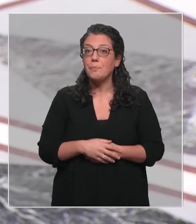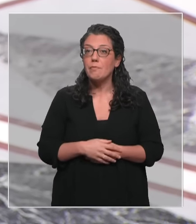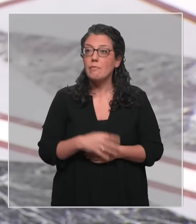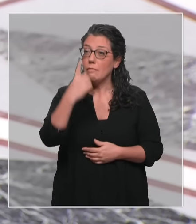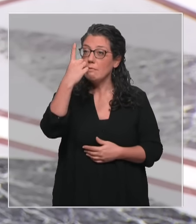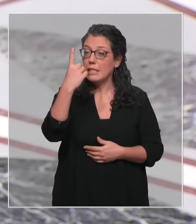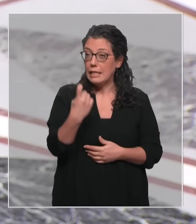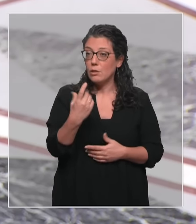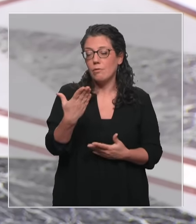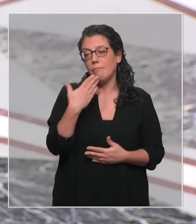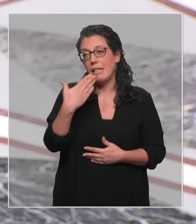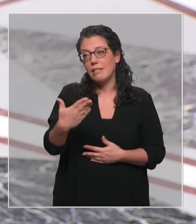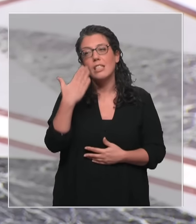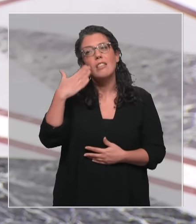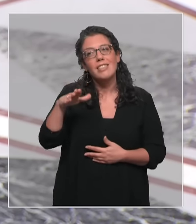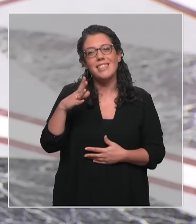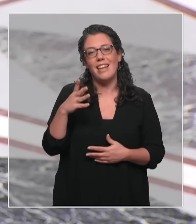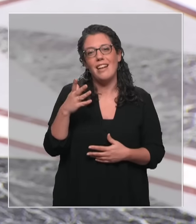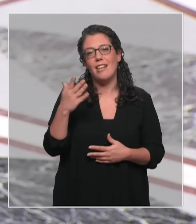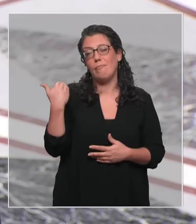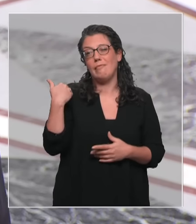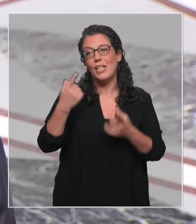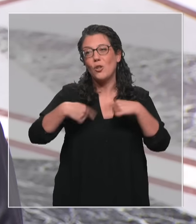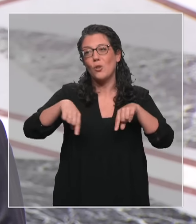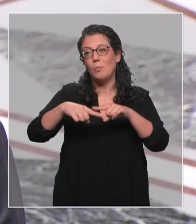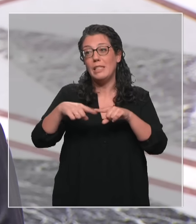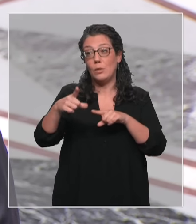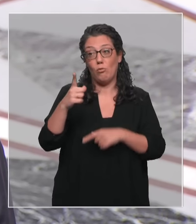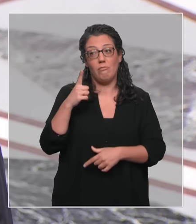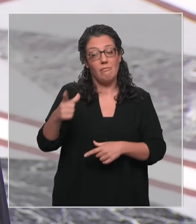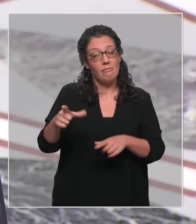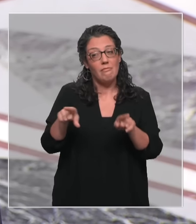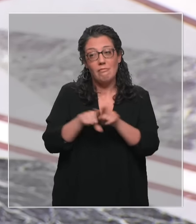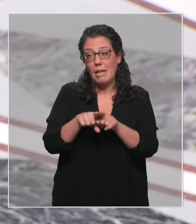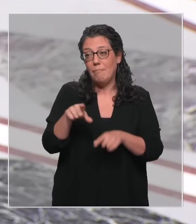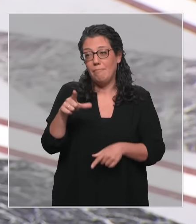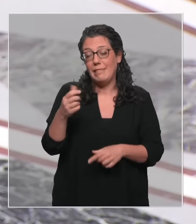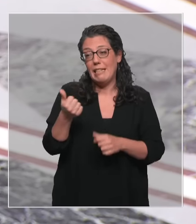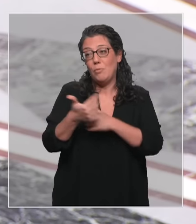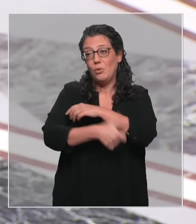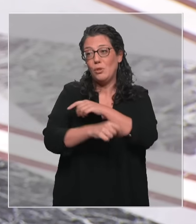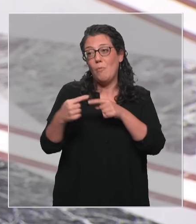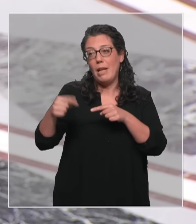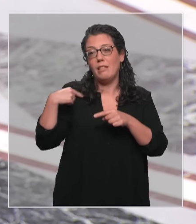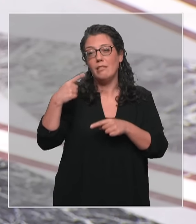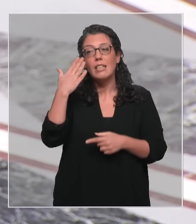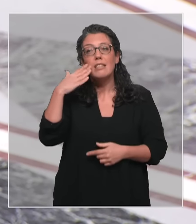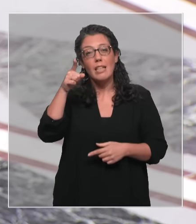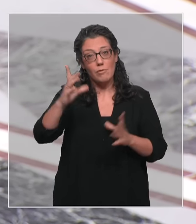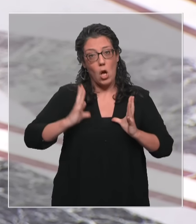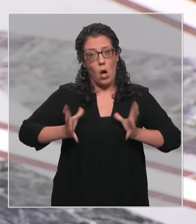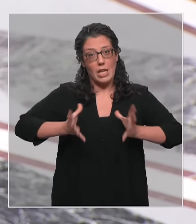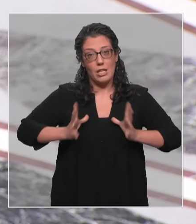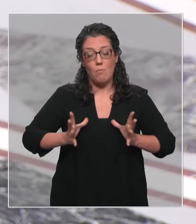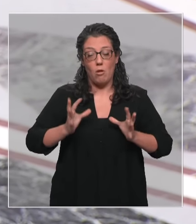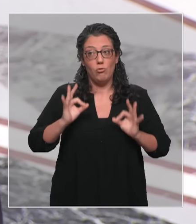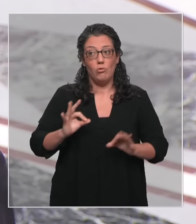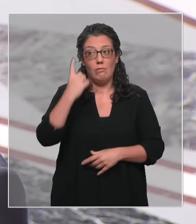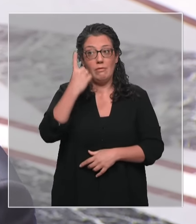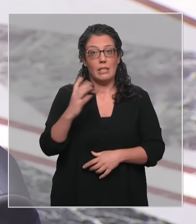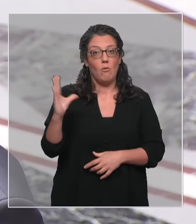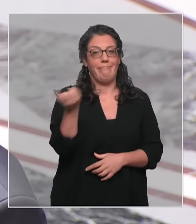votre question et je connais votre engagement. On était dans la même commission il y a encore quelques semaines. On connaît nos valeurs mutuelles autour de l'école. Et je vous remercie parce qu'elles permettent de réaffirmer